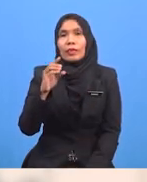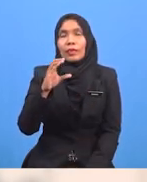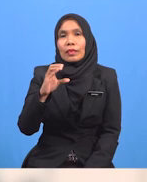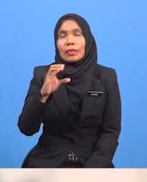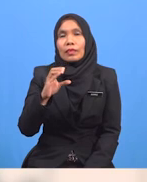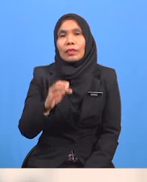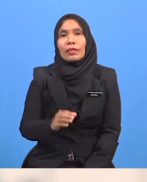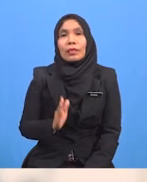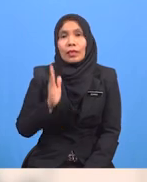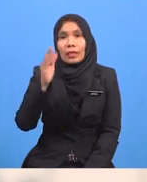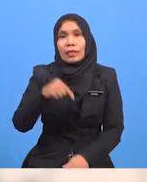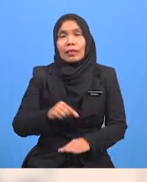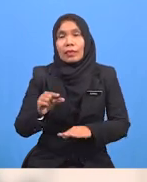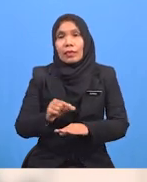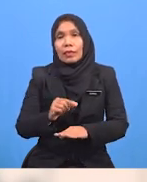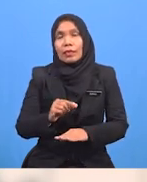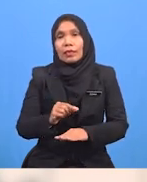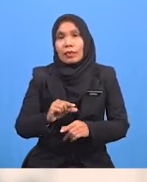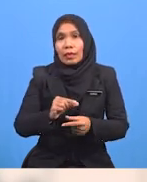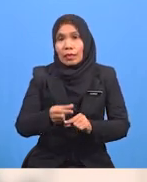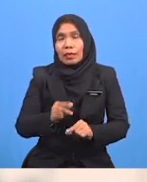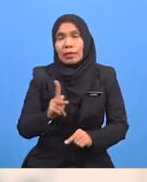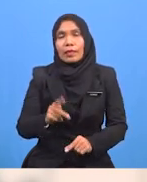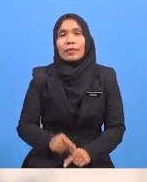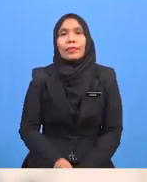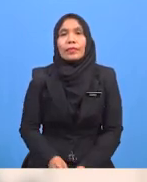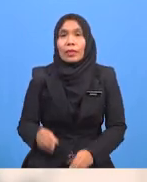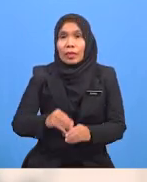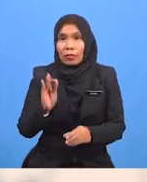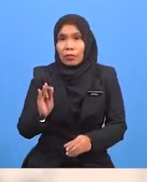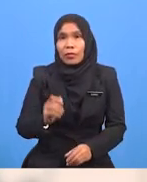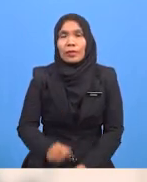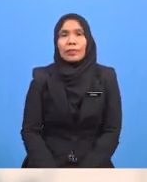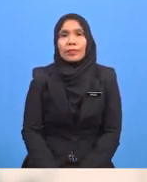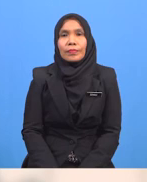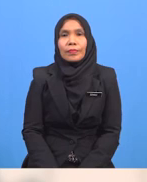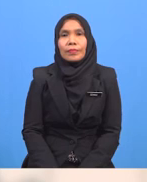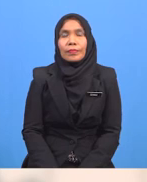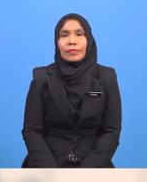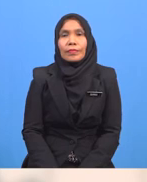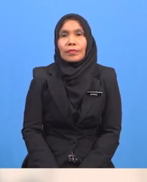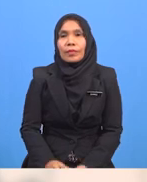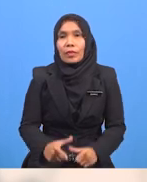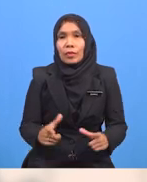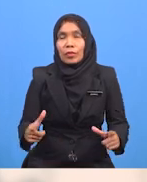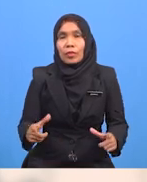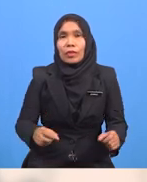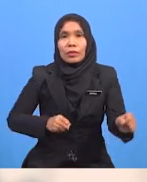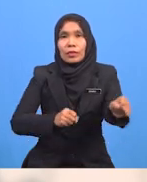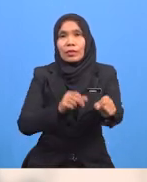sebanyak2 gantikan kedalam rumus hewan yaitu luas segitiga sama dengan